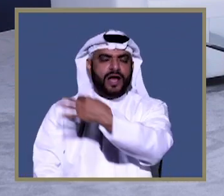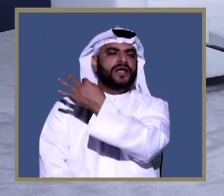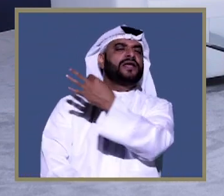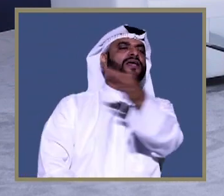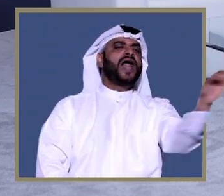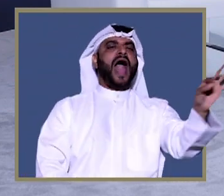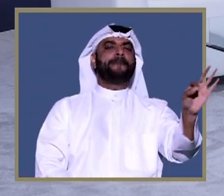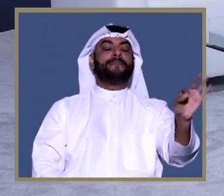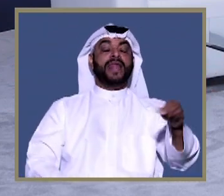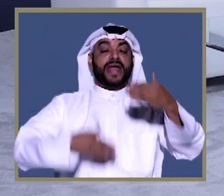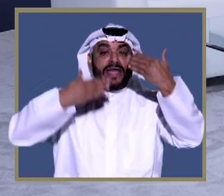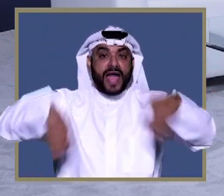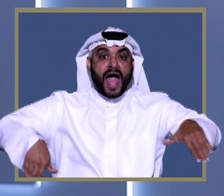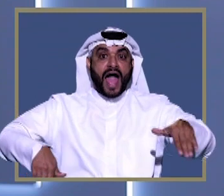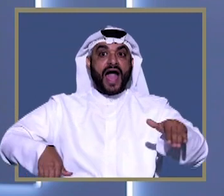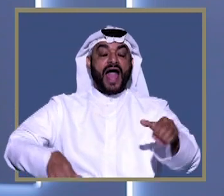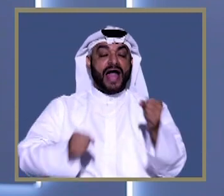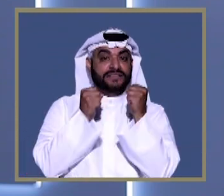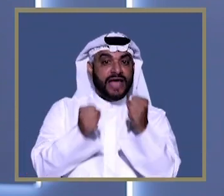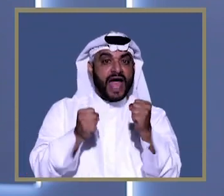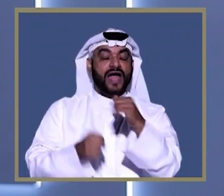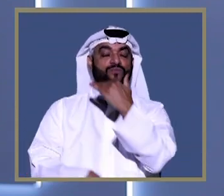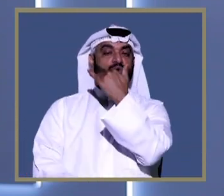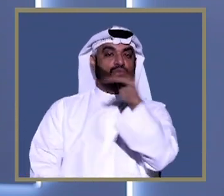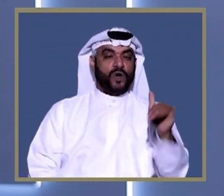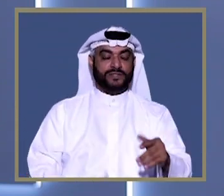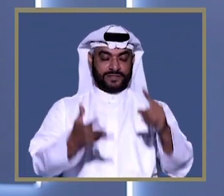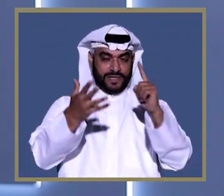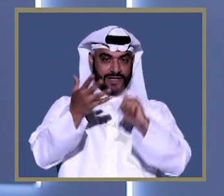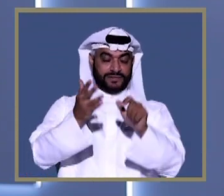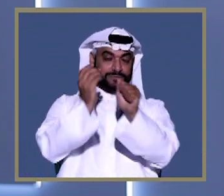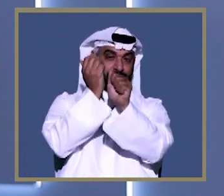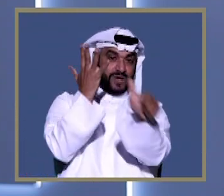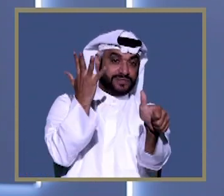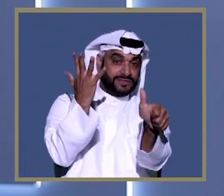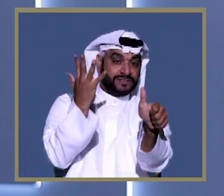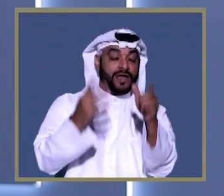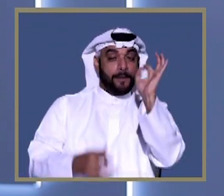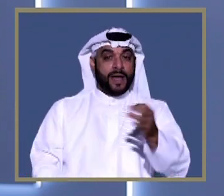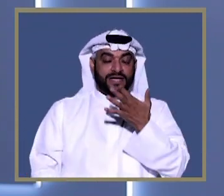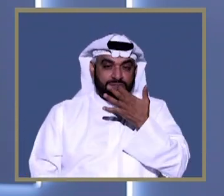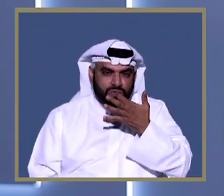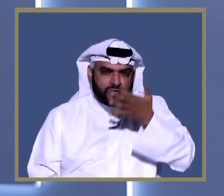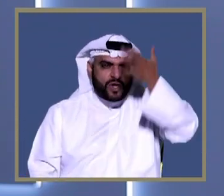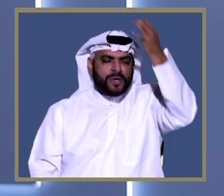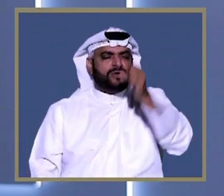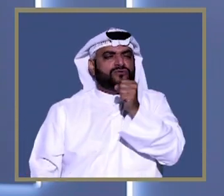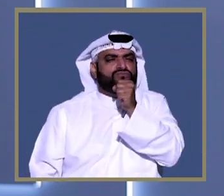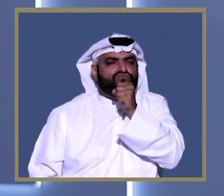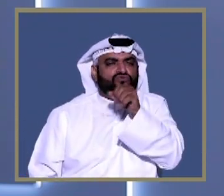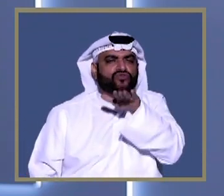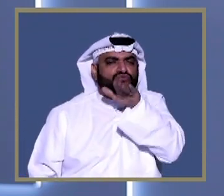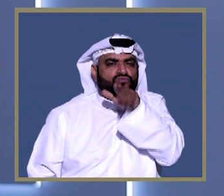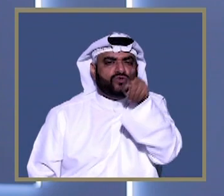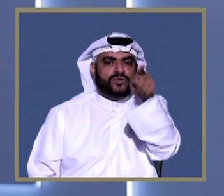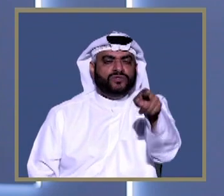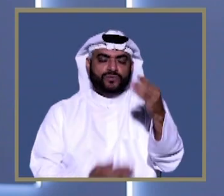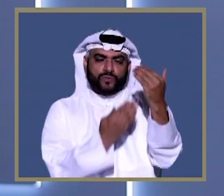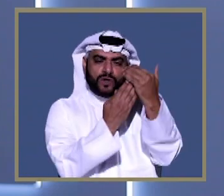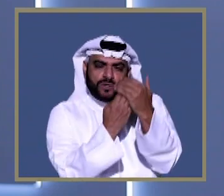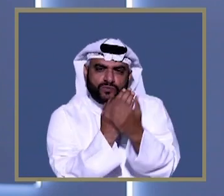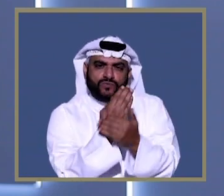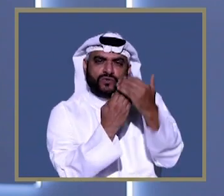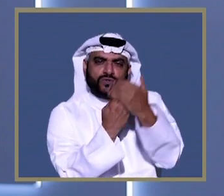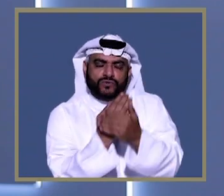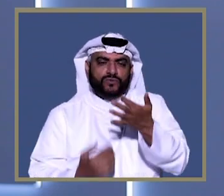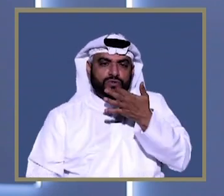أو متوسطة أو شديدة. سادسا تحسين وضع كبار السن وإصدار لهم قانون بالتفرغ